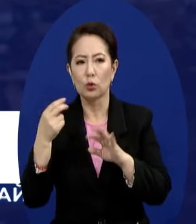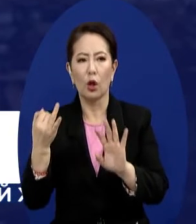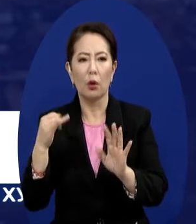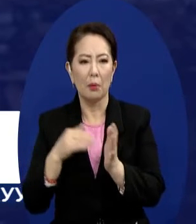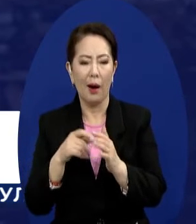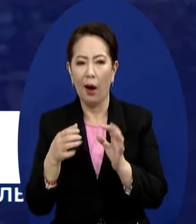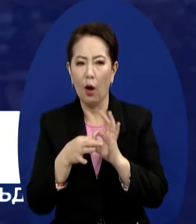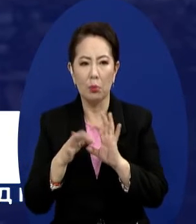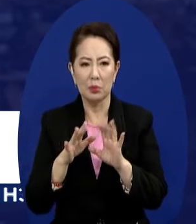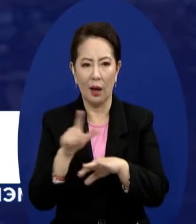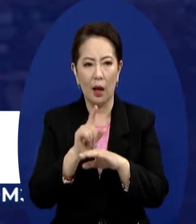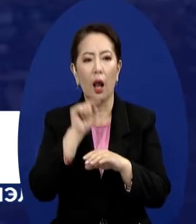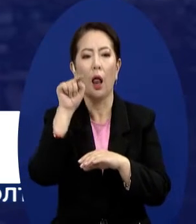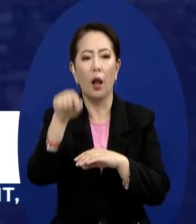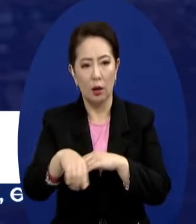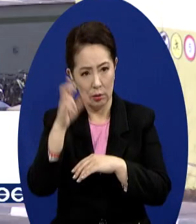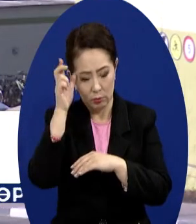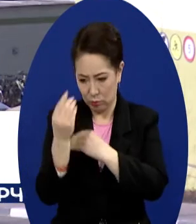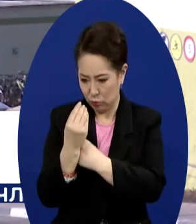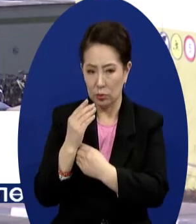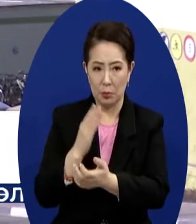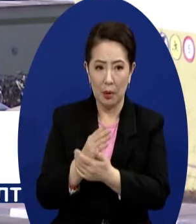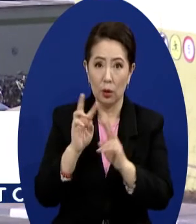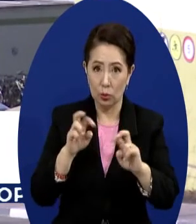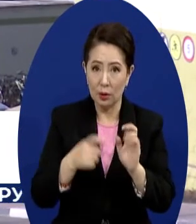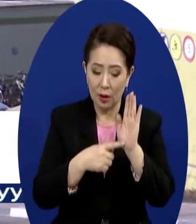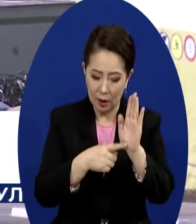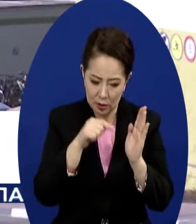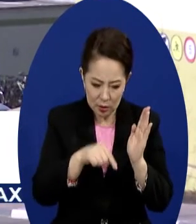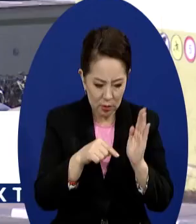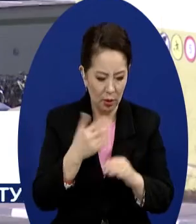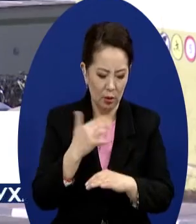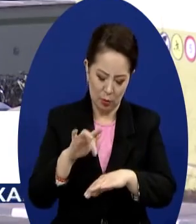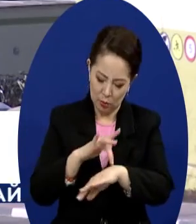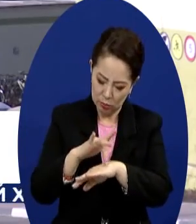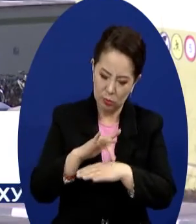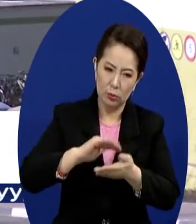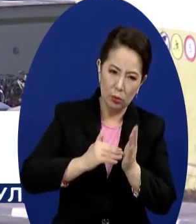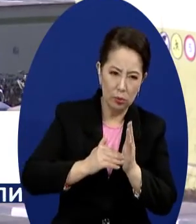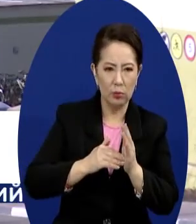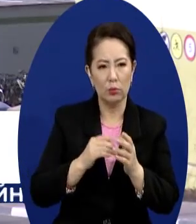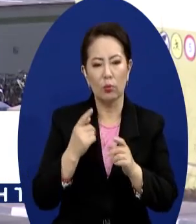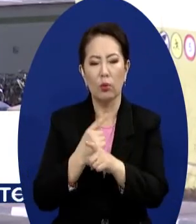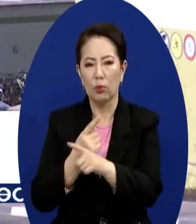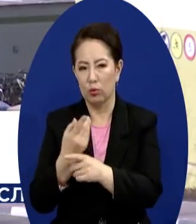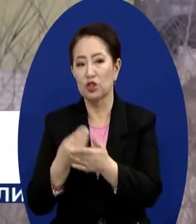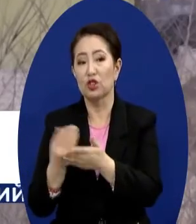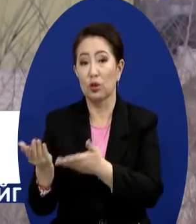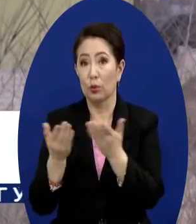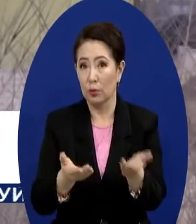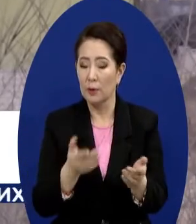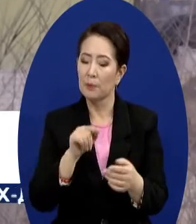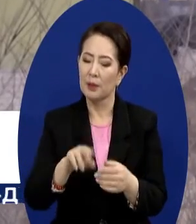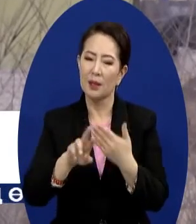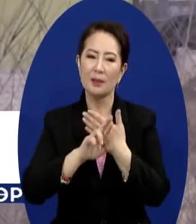газарт боловсрал эзэмшиж байна гэсэн судалгаа гарчээ. Энэ бол хот төлөвлөлт, барилга байгууламжийн төлөвлөлт буруу байсны тод жишээ юм а.